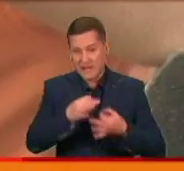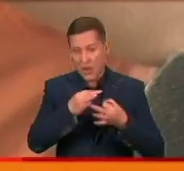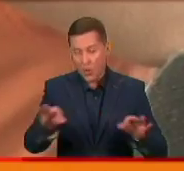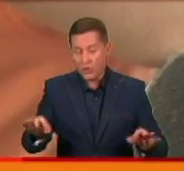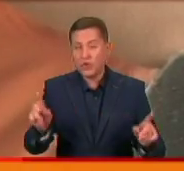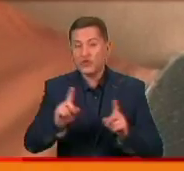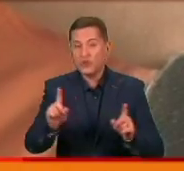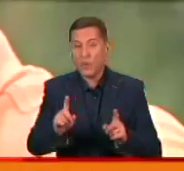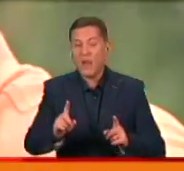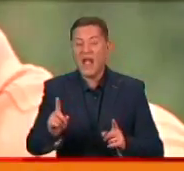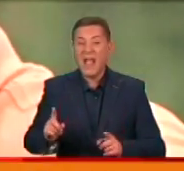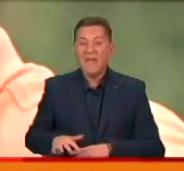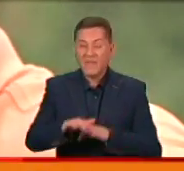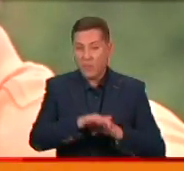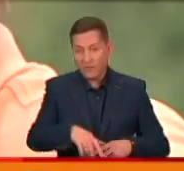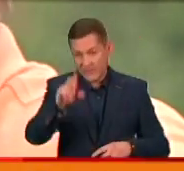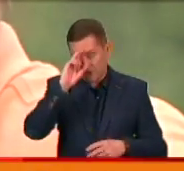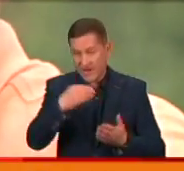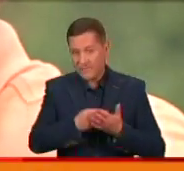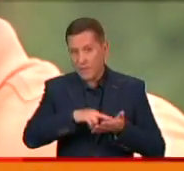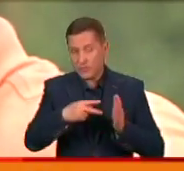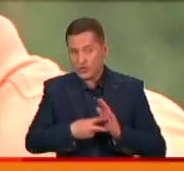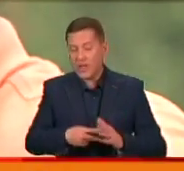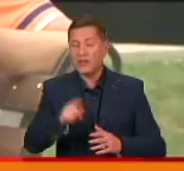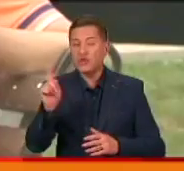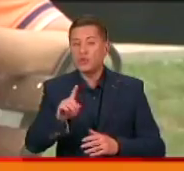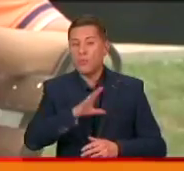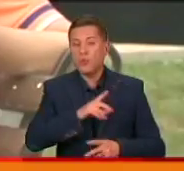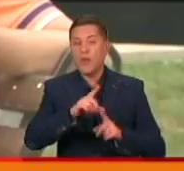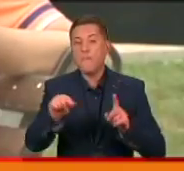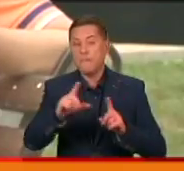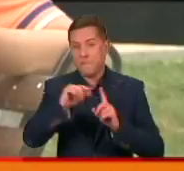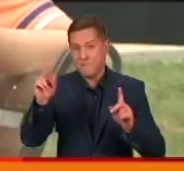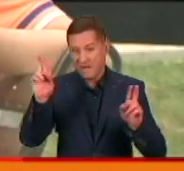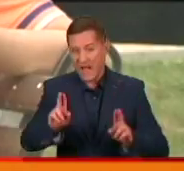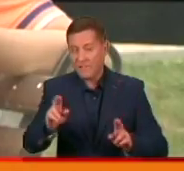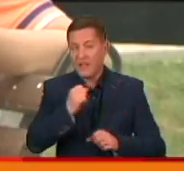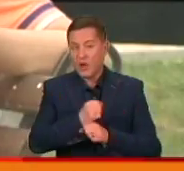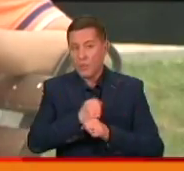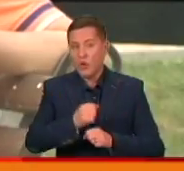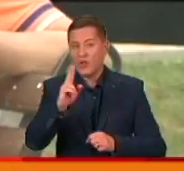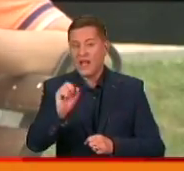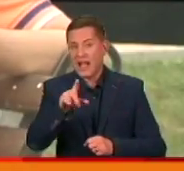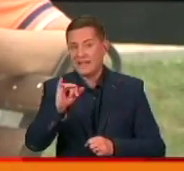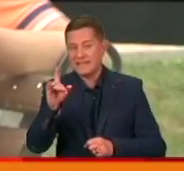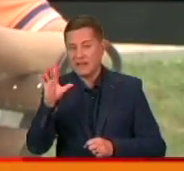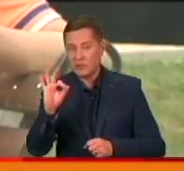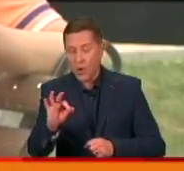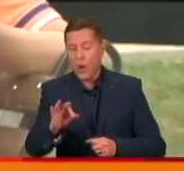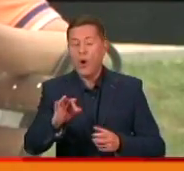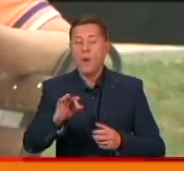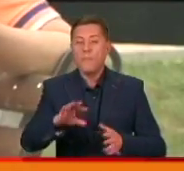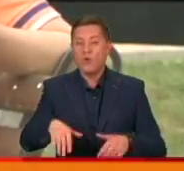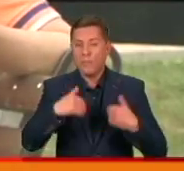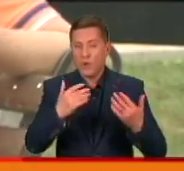аби наповнити державний бюджет і встановити правила роботи казино. Я в своїй програмі пропоную, перш за все, тих